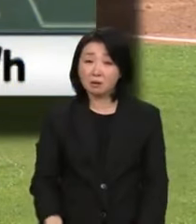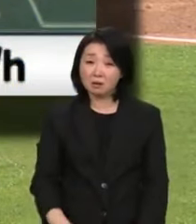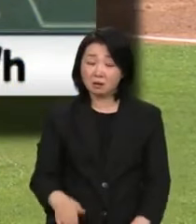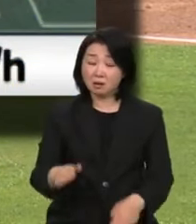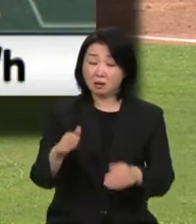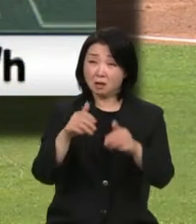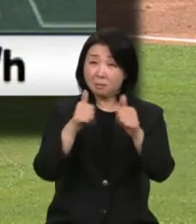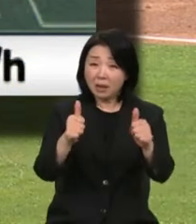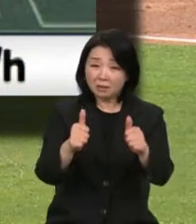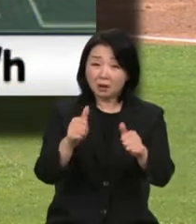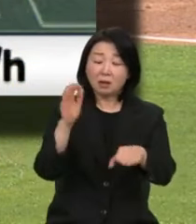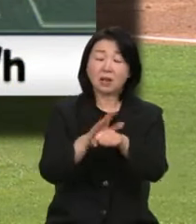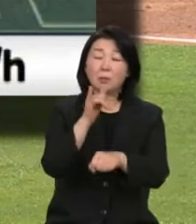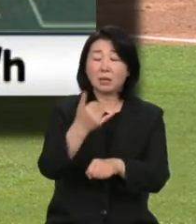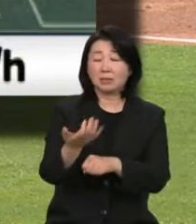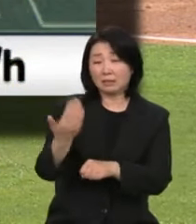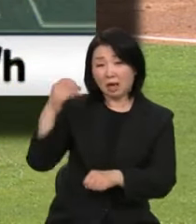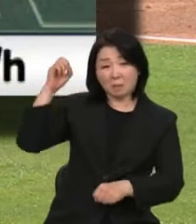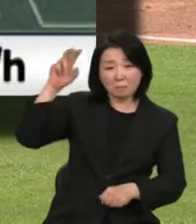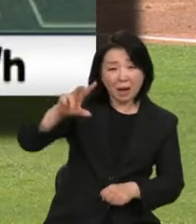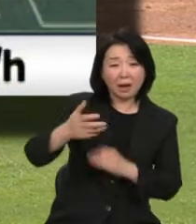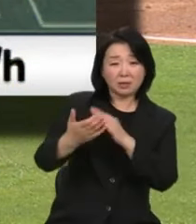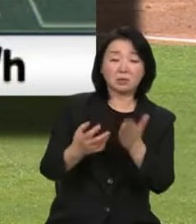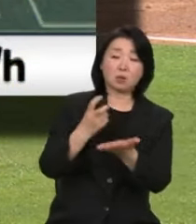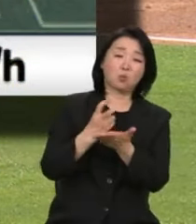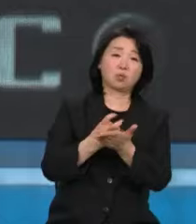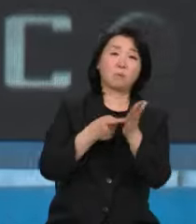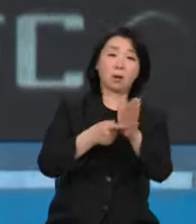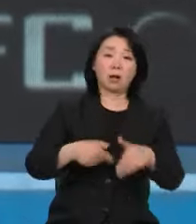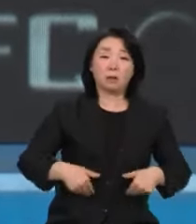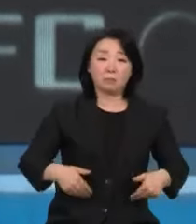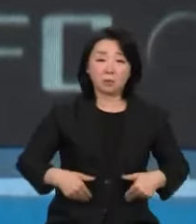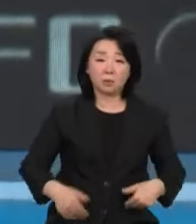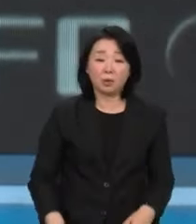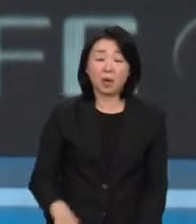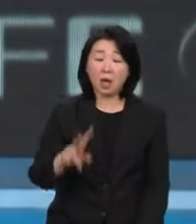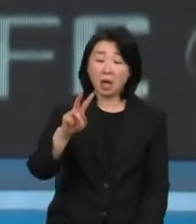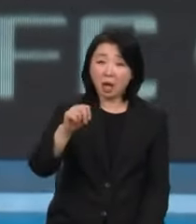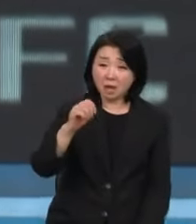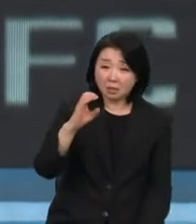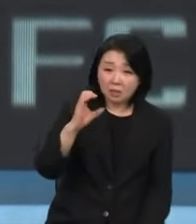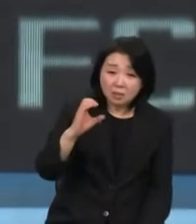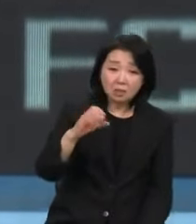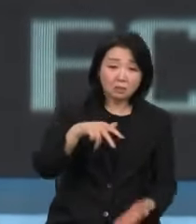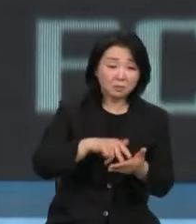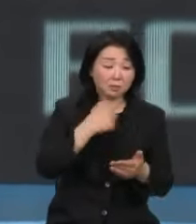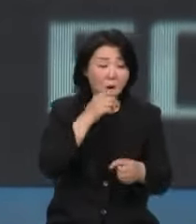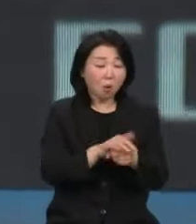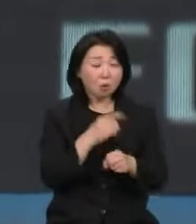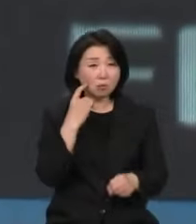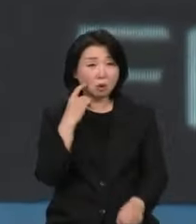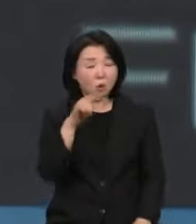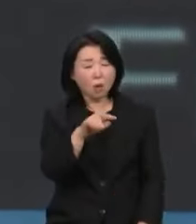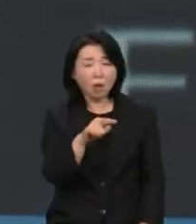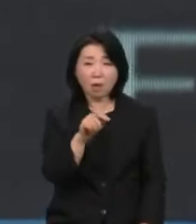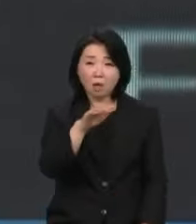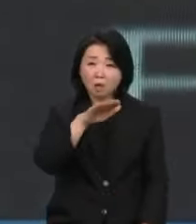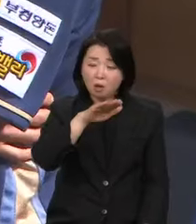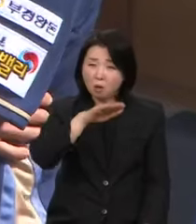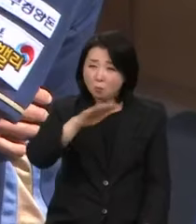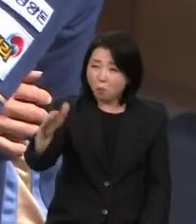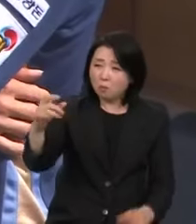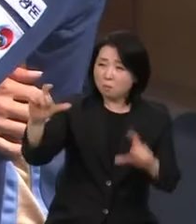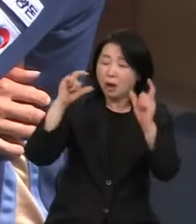투구가 이루어지기 전에 항의해야 한다는 규정을 내세웠습니다. NC는 억울했습니다. 더그아웃에서 볼 판정을